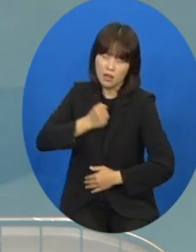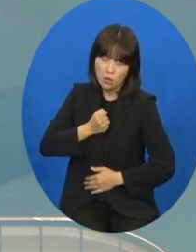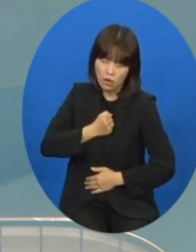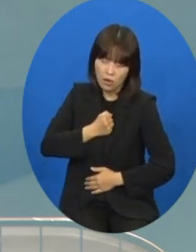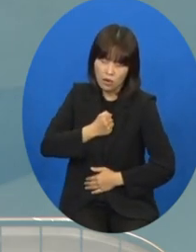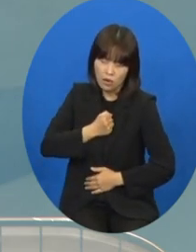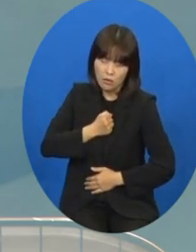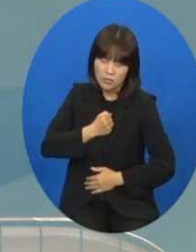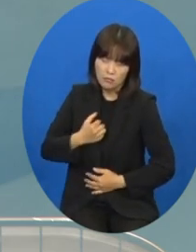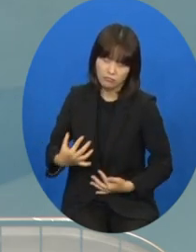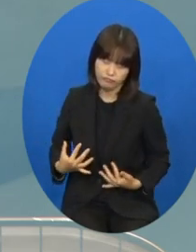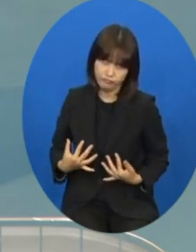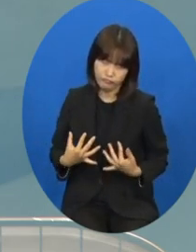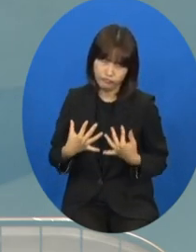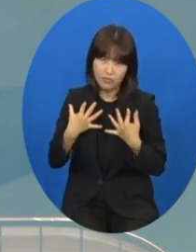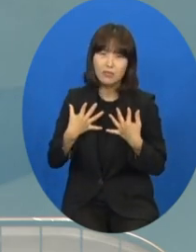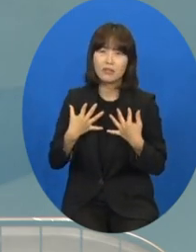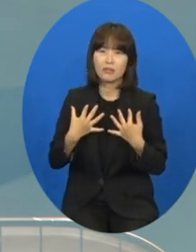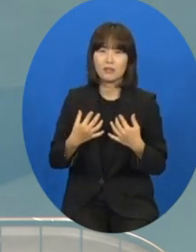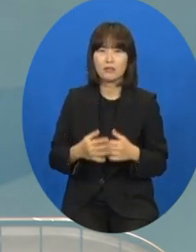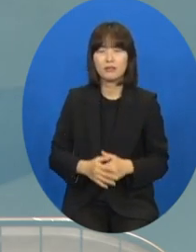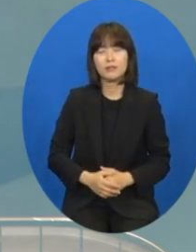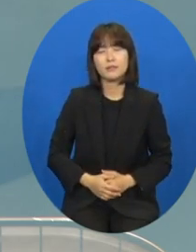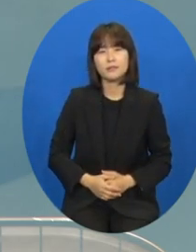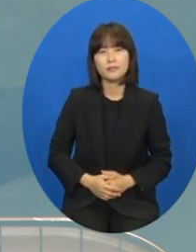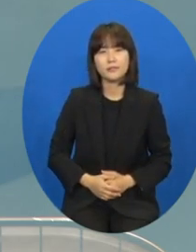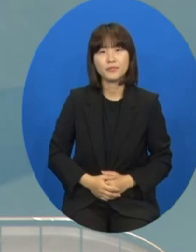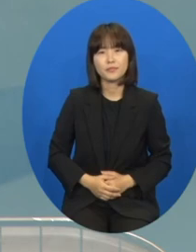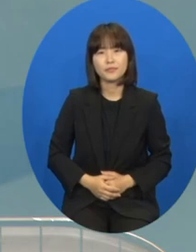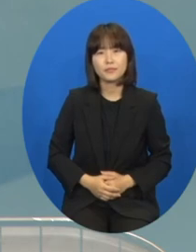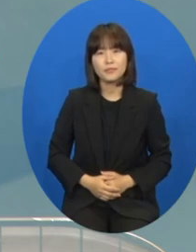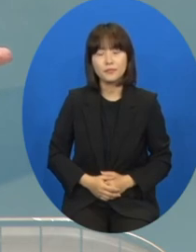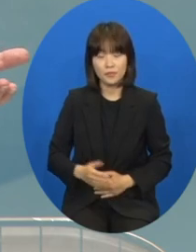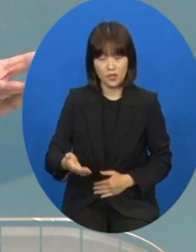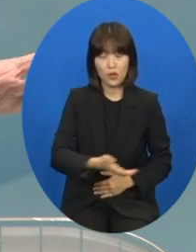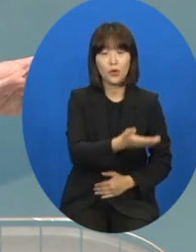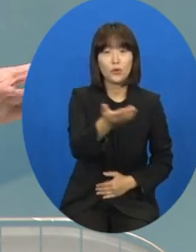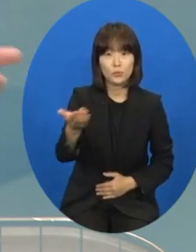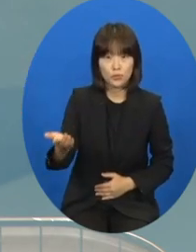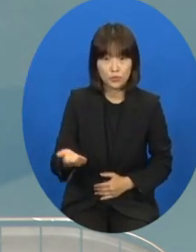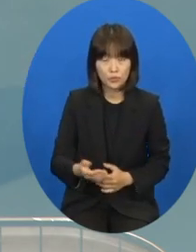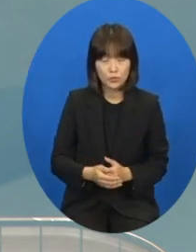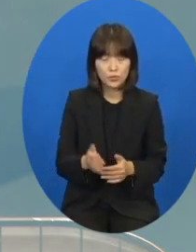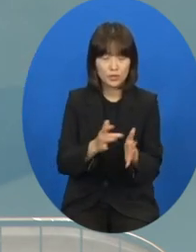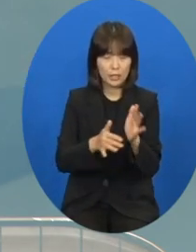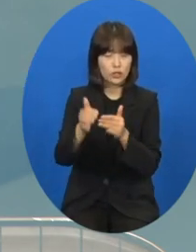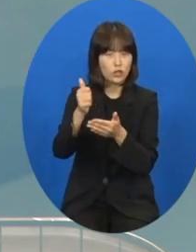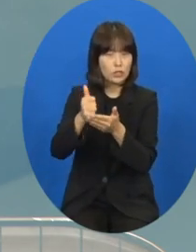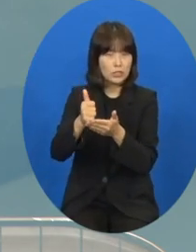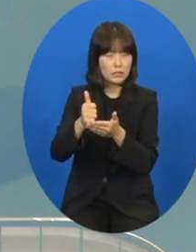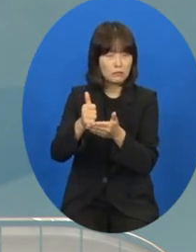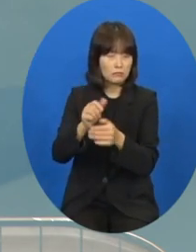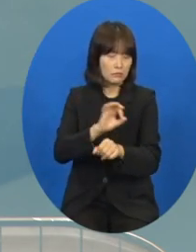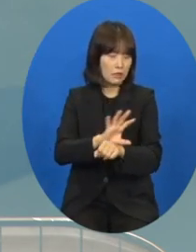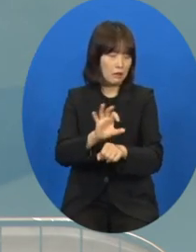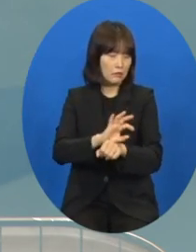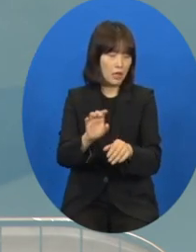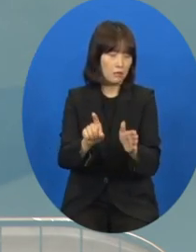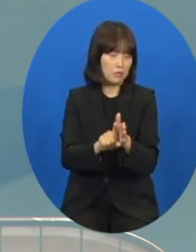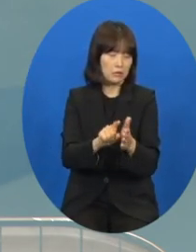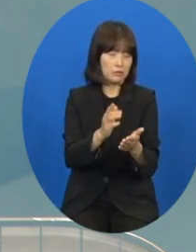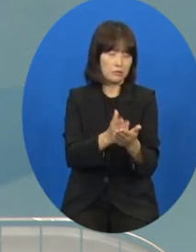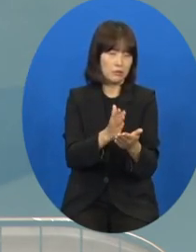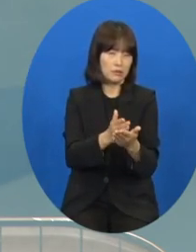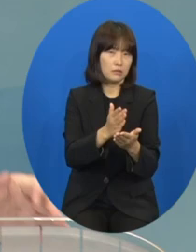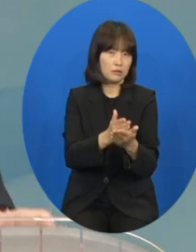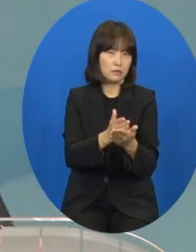강하게 왔다는 거예요. 그러면서 이제 여러분들도 예수님을 건성으로 믿지 마시라고 뭐